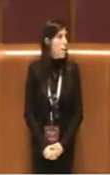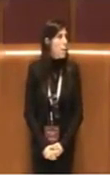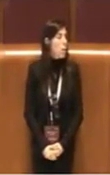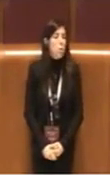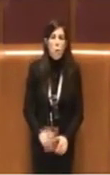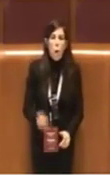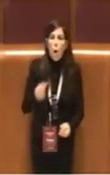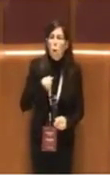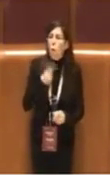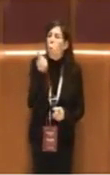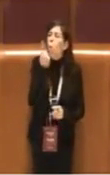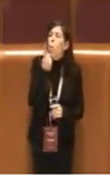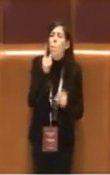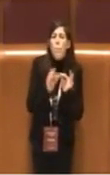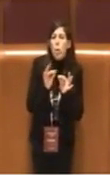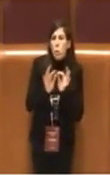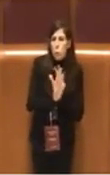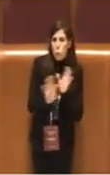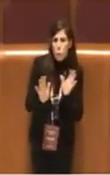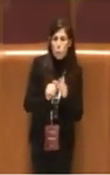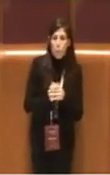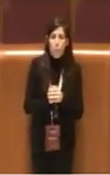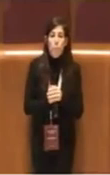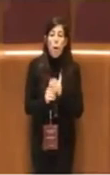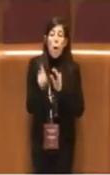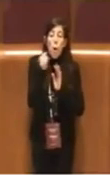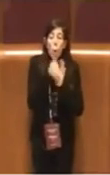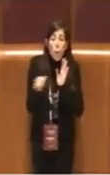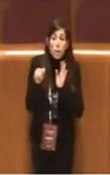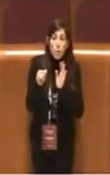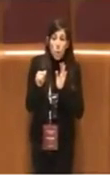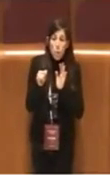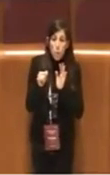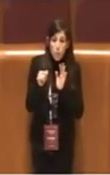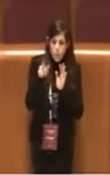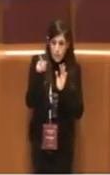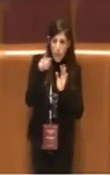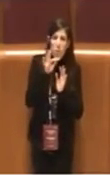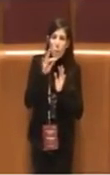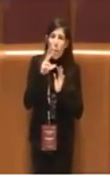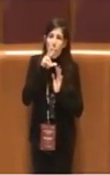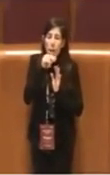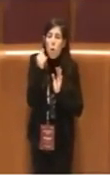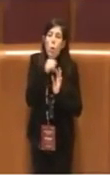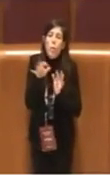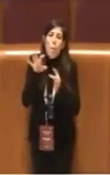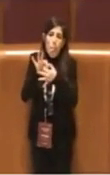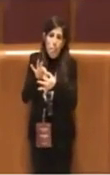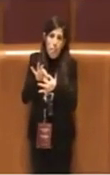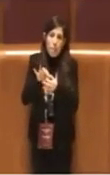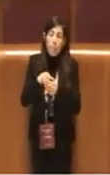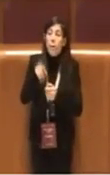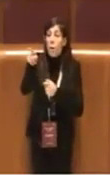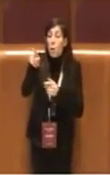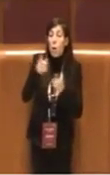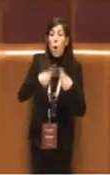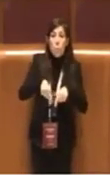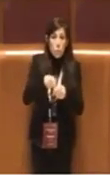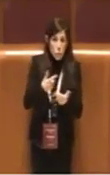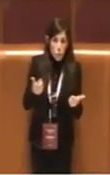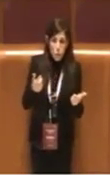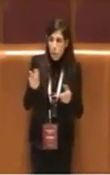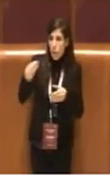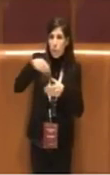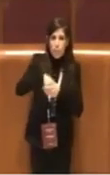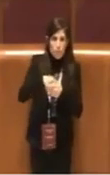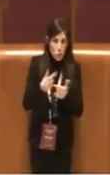Impiegherò un solo minuto. Sull'ultimo aspetto ricordo al consigliere Figliomeni, che ovviamente non stando in commissione non può essere al corrente o forse non è